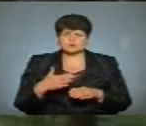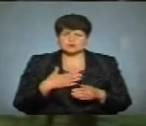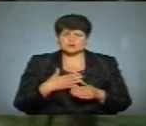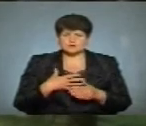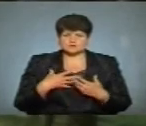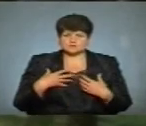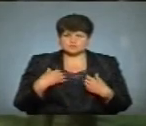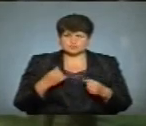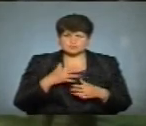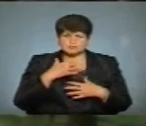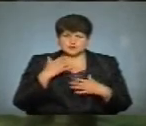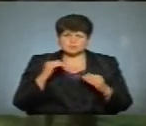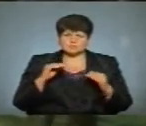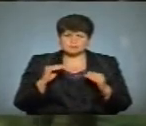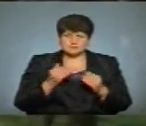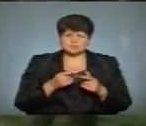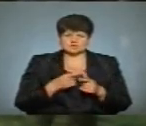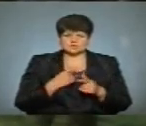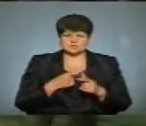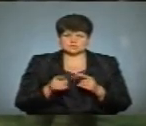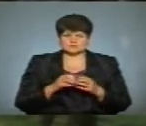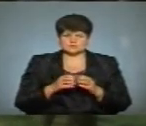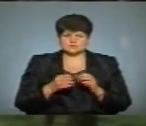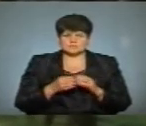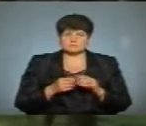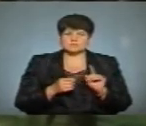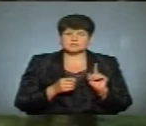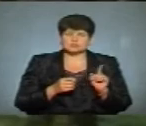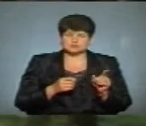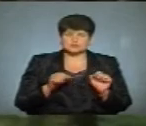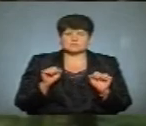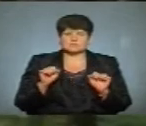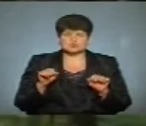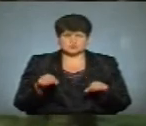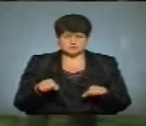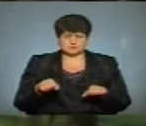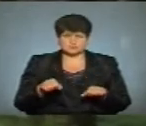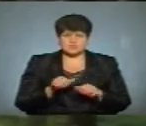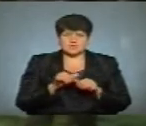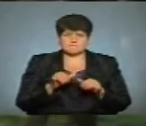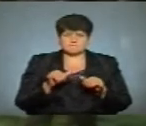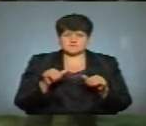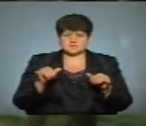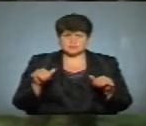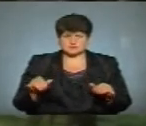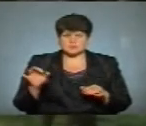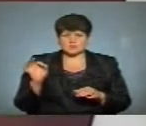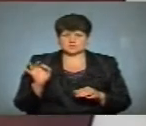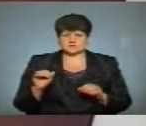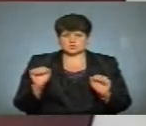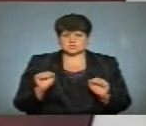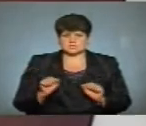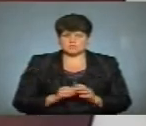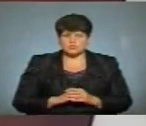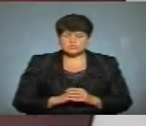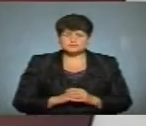здоров'я набагато менші, аніж загрози отої можливої епідемії осінньо-зимової.